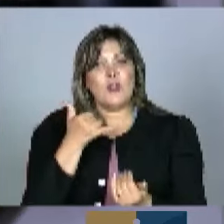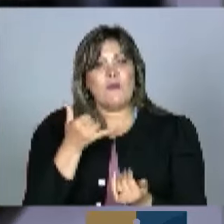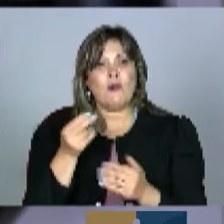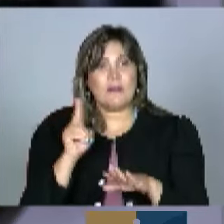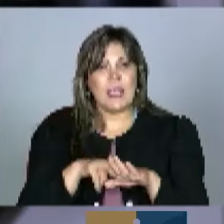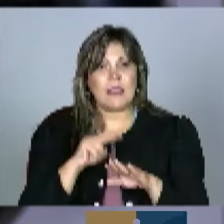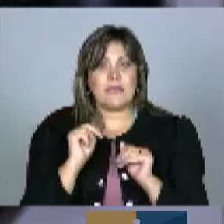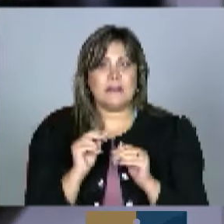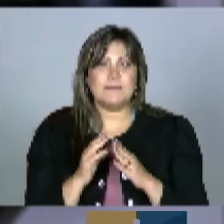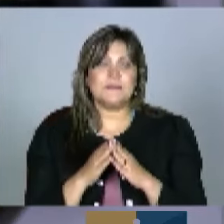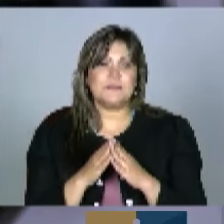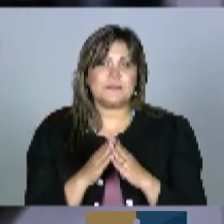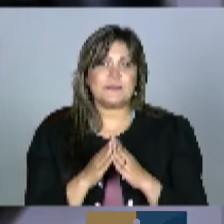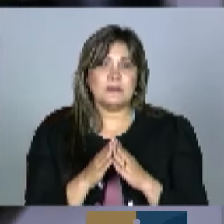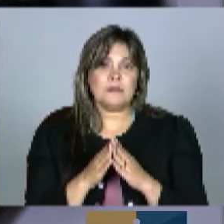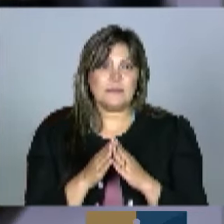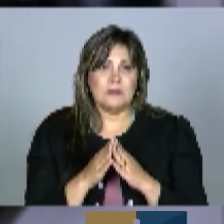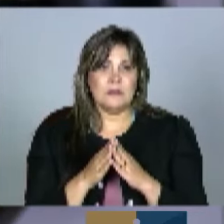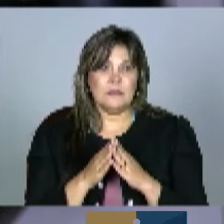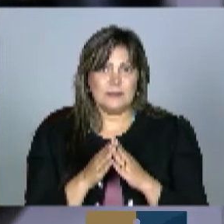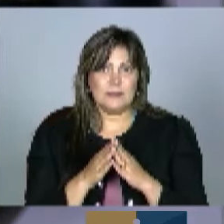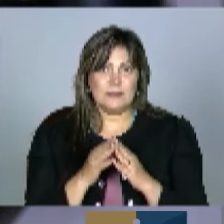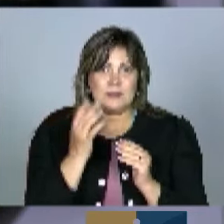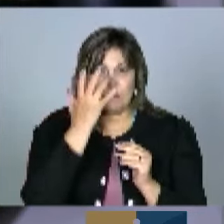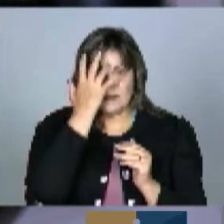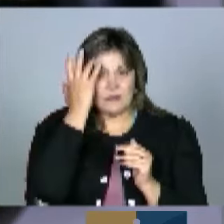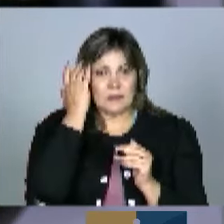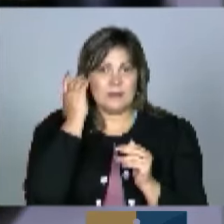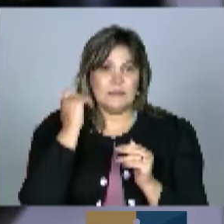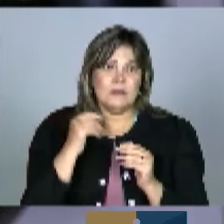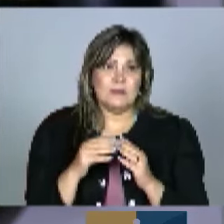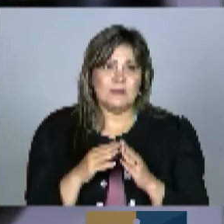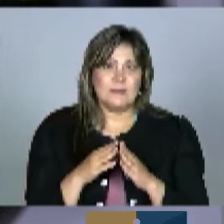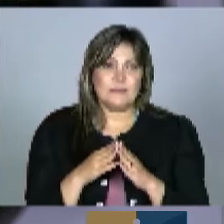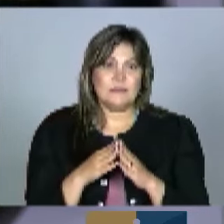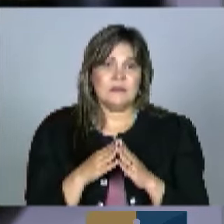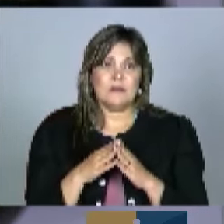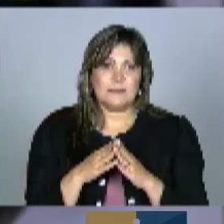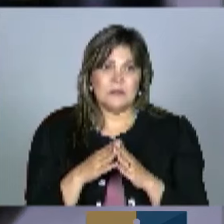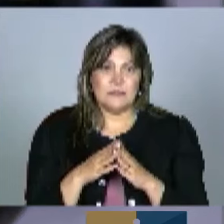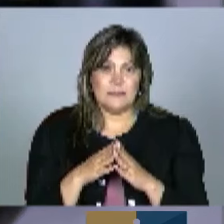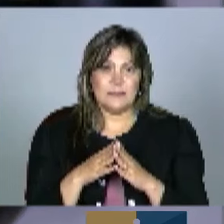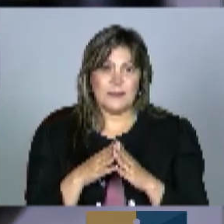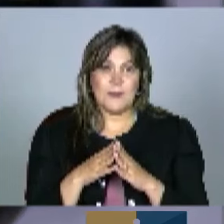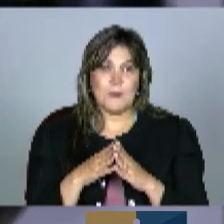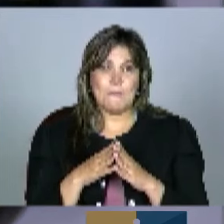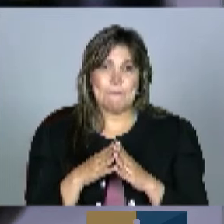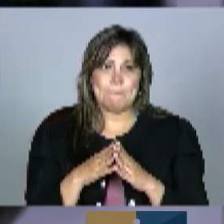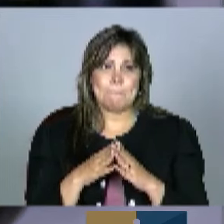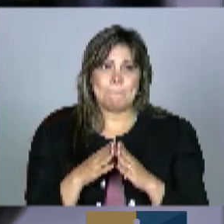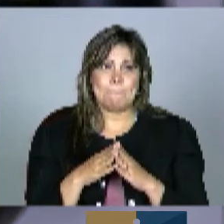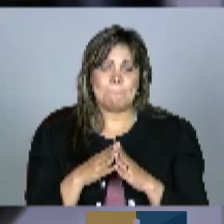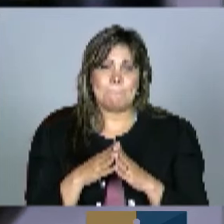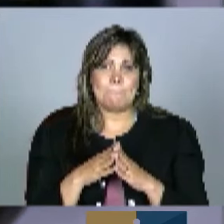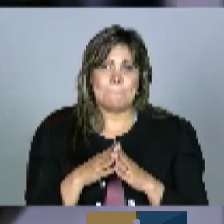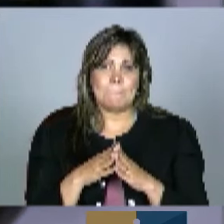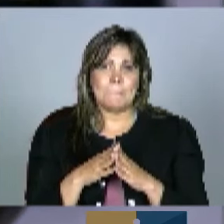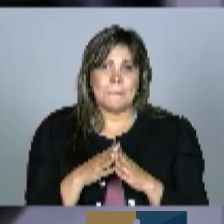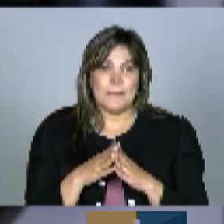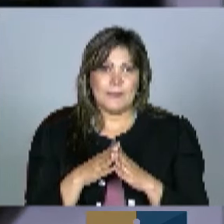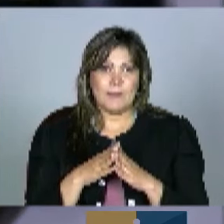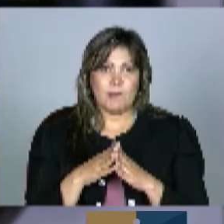استاذ وهيب استاذ وهيب معانا استاذ